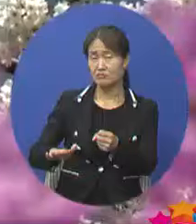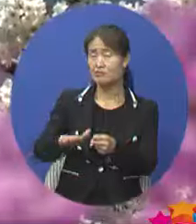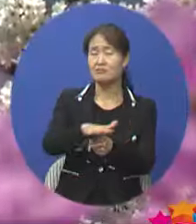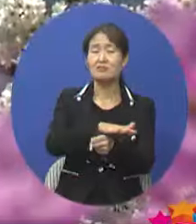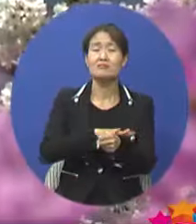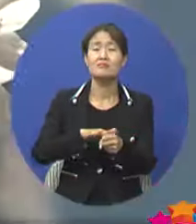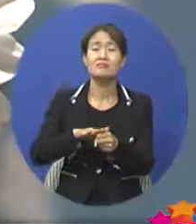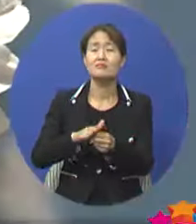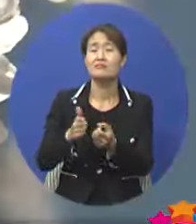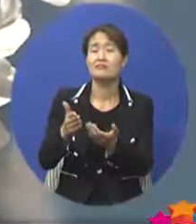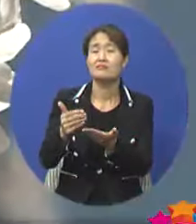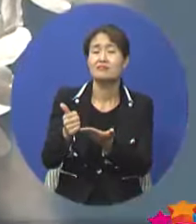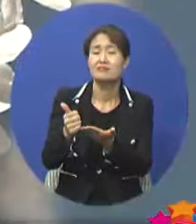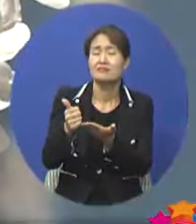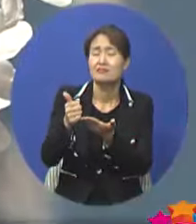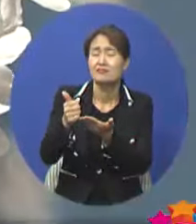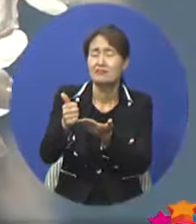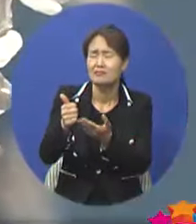그 사랑